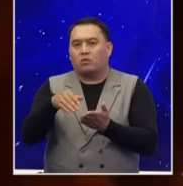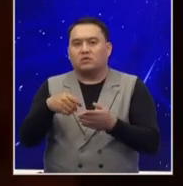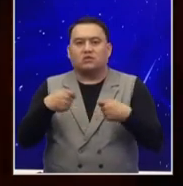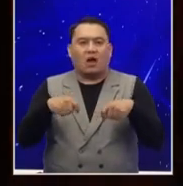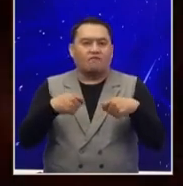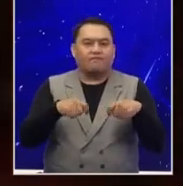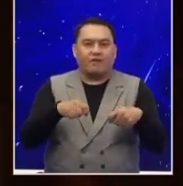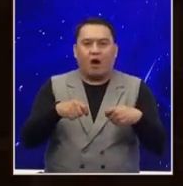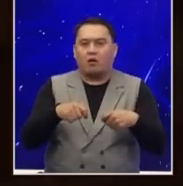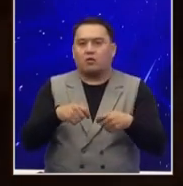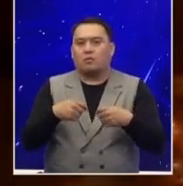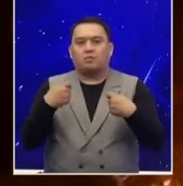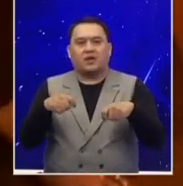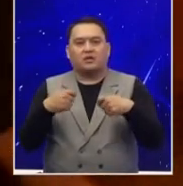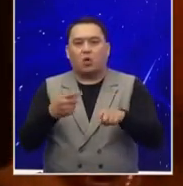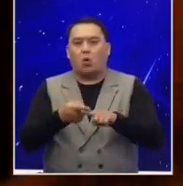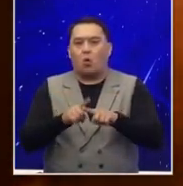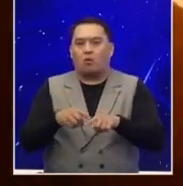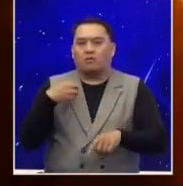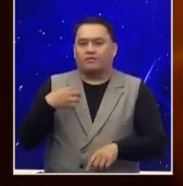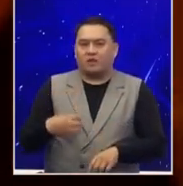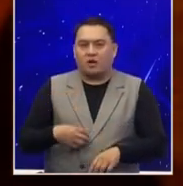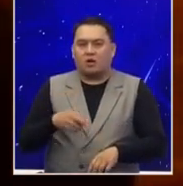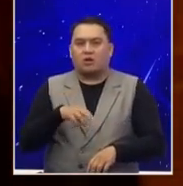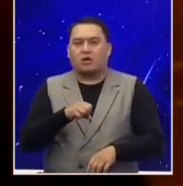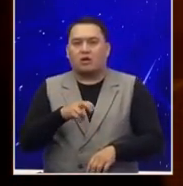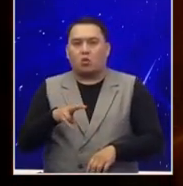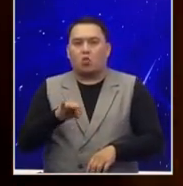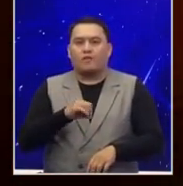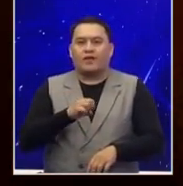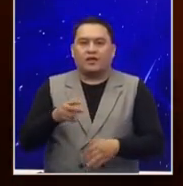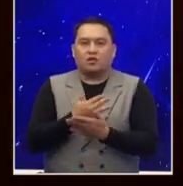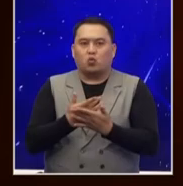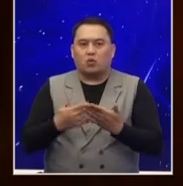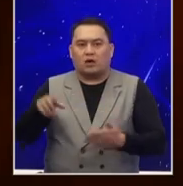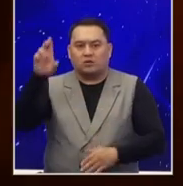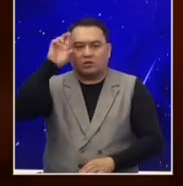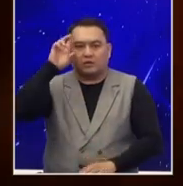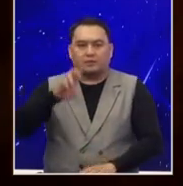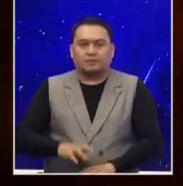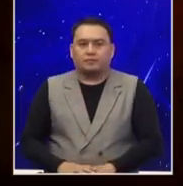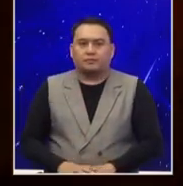Они уже исчезли с полок супермаркетов в Иордании, Катаре, Кувейте и других странах.